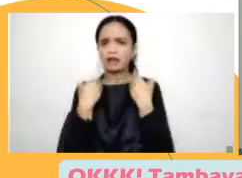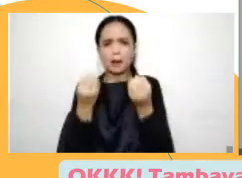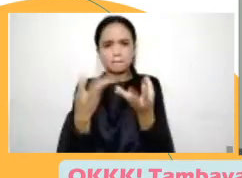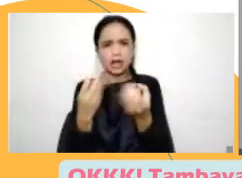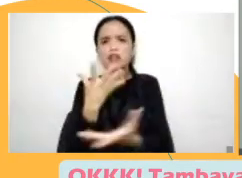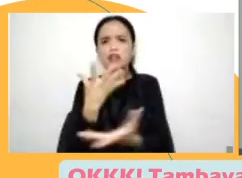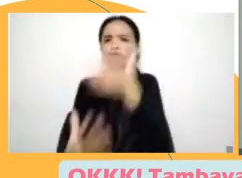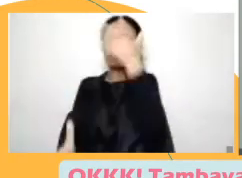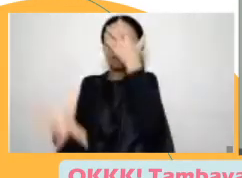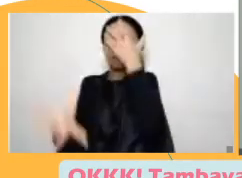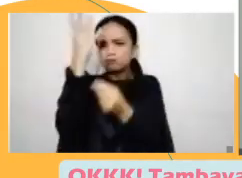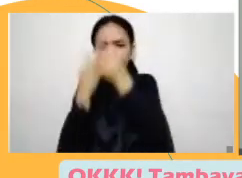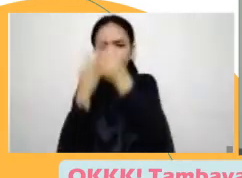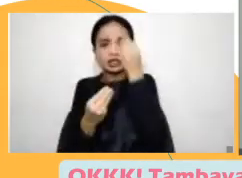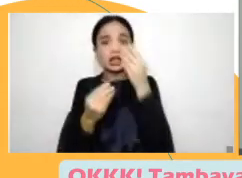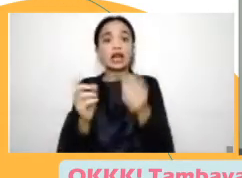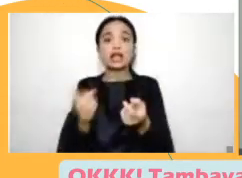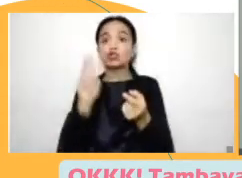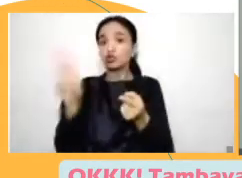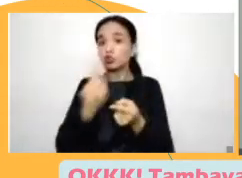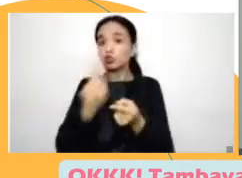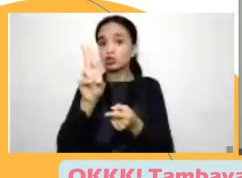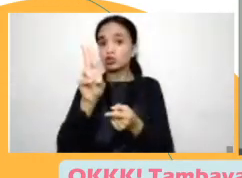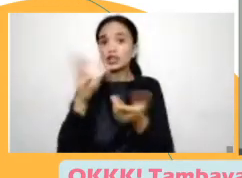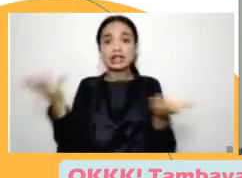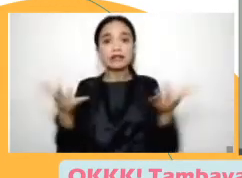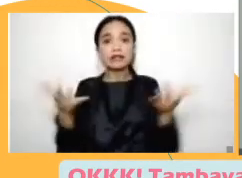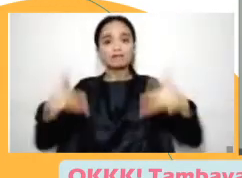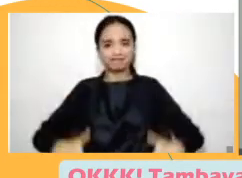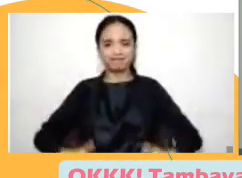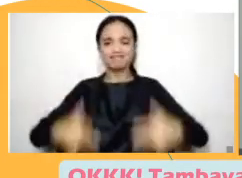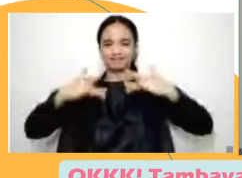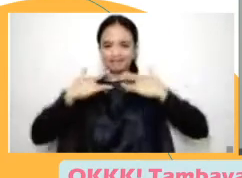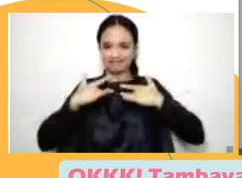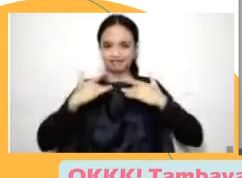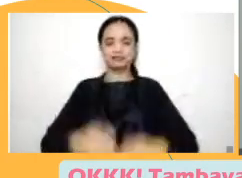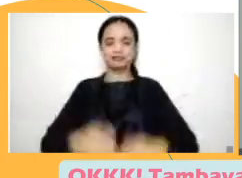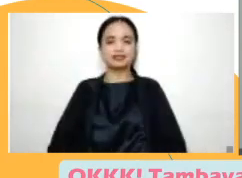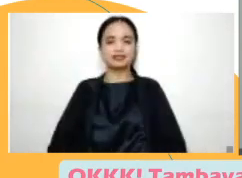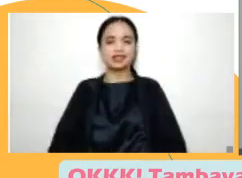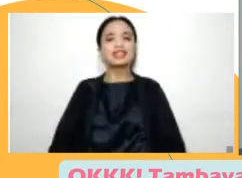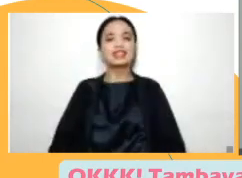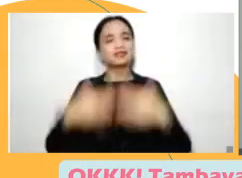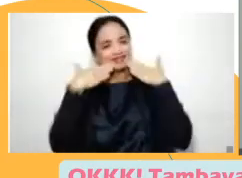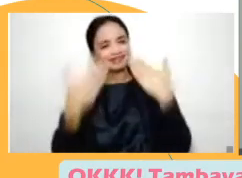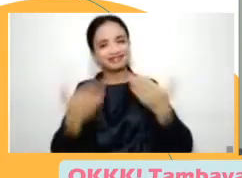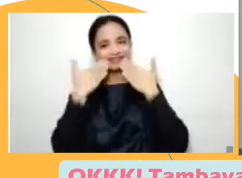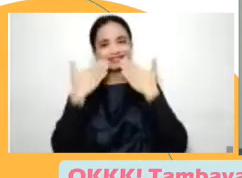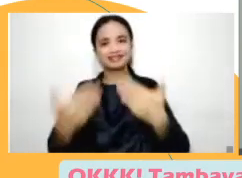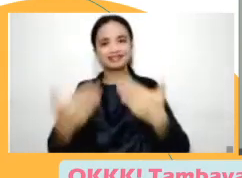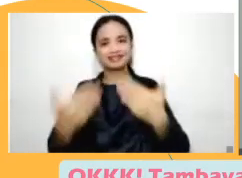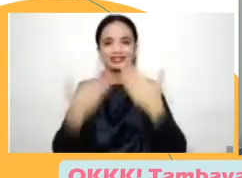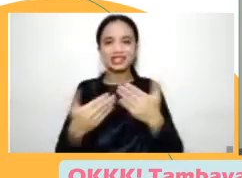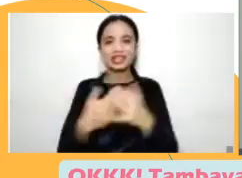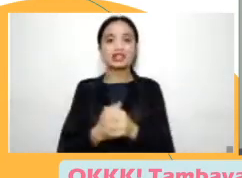napulot at may apply sa araw-araw na nabuhay. So, maraming salamat sa ating